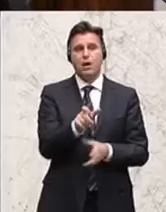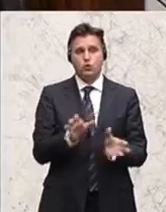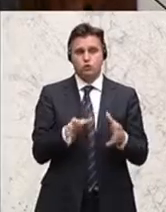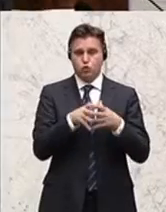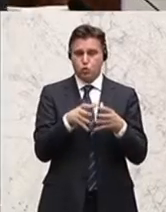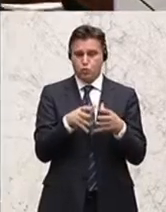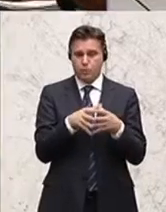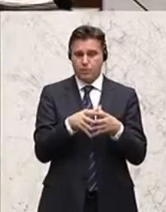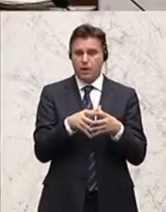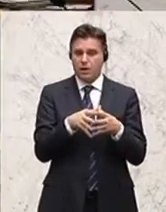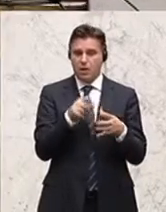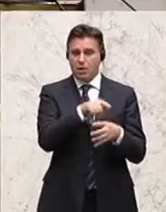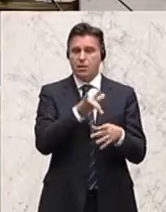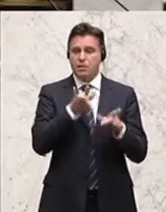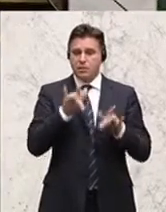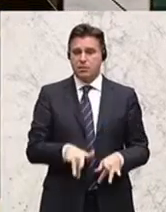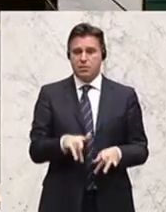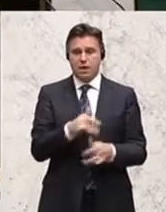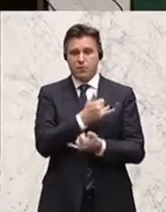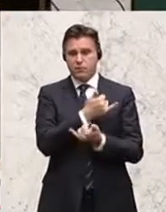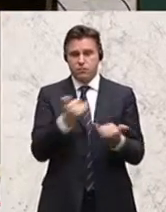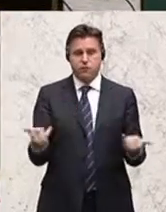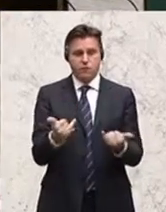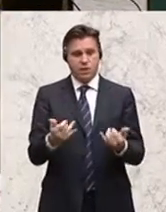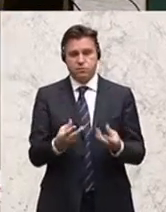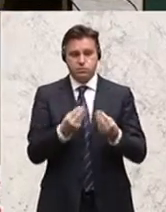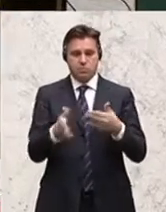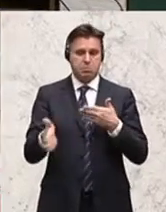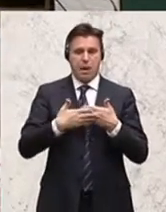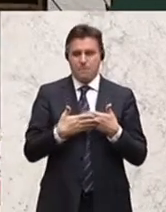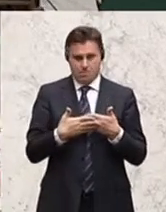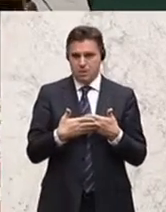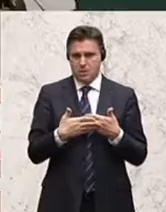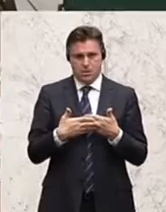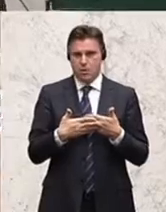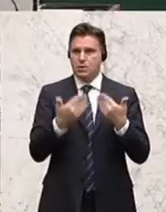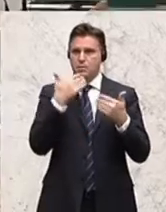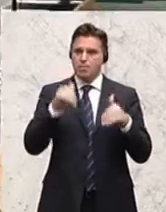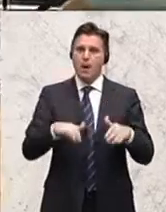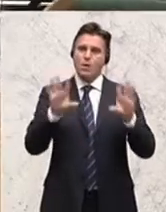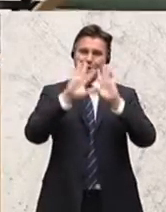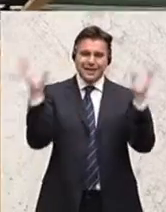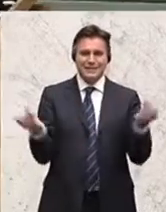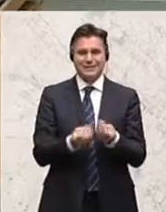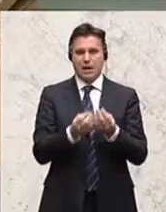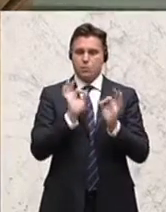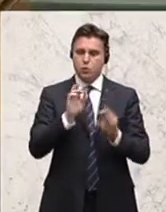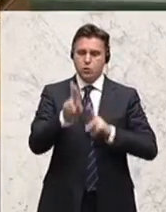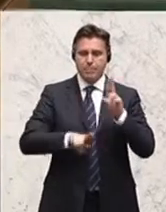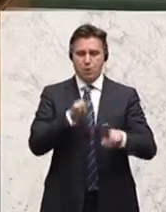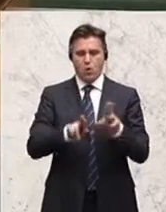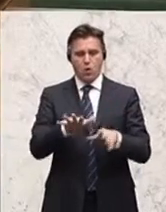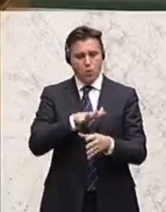der anderen die Klinke in die Hand geben und es braucht hier eine ganzheitliche Betreuung und